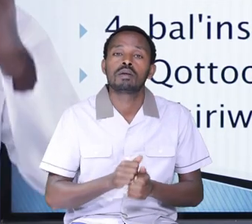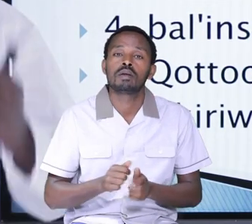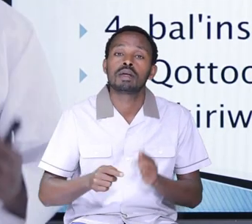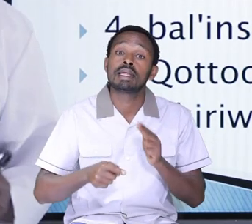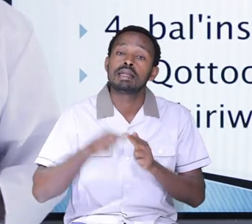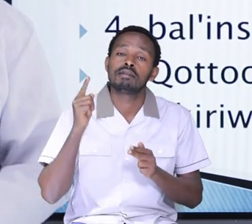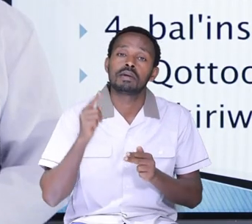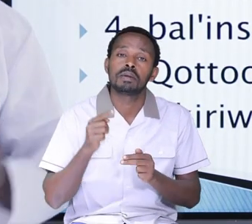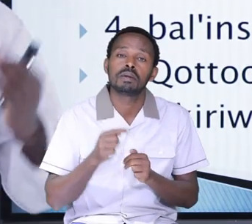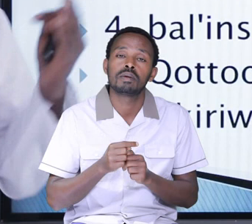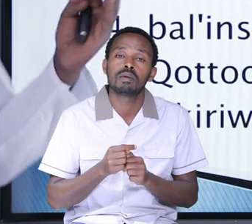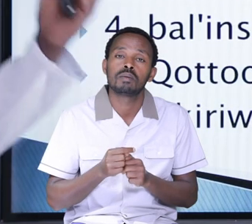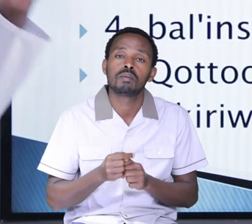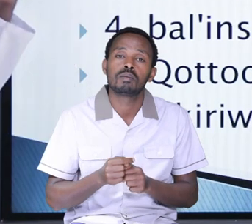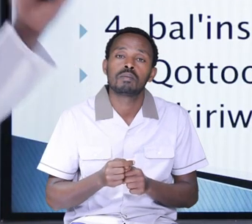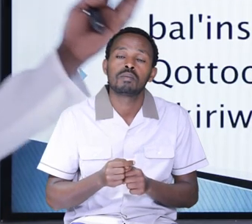3ffaa irratti